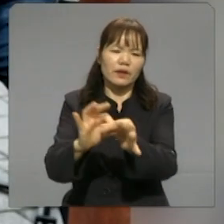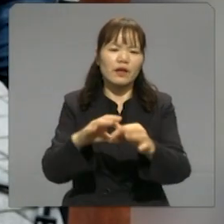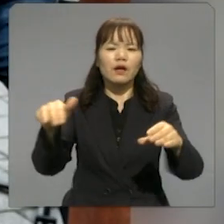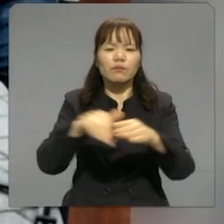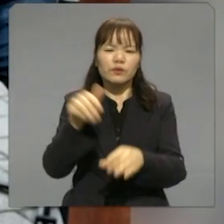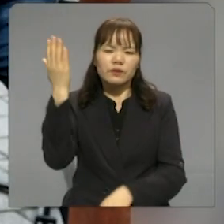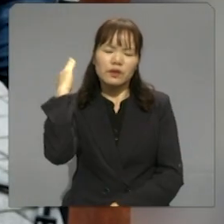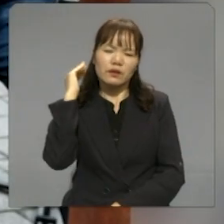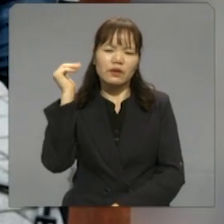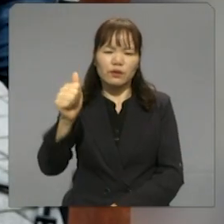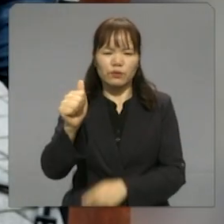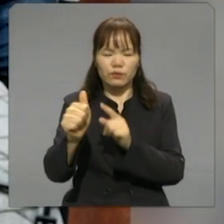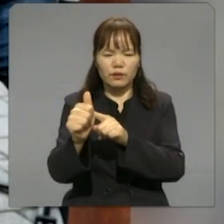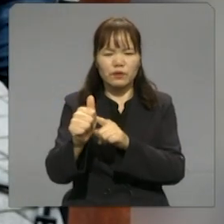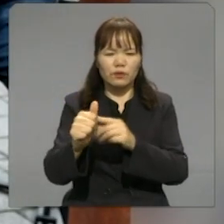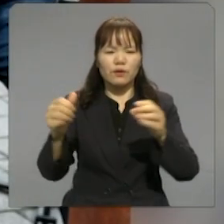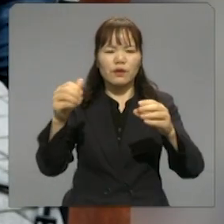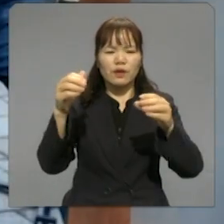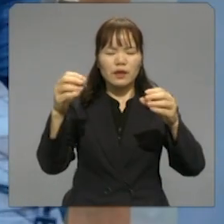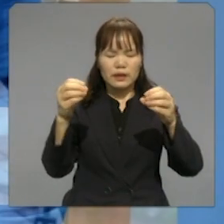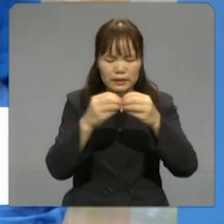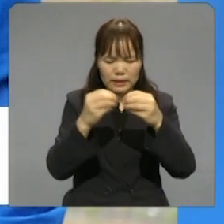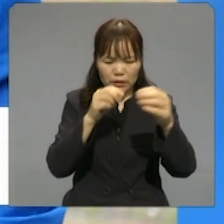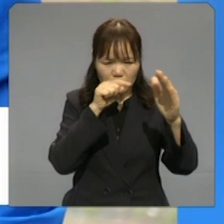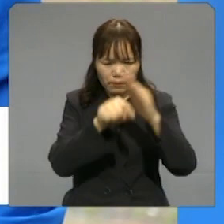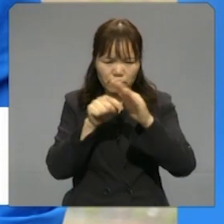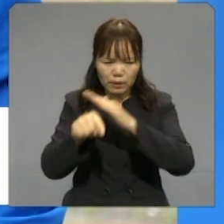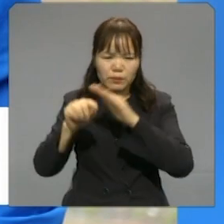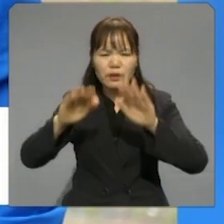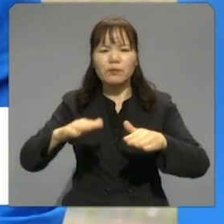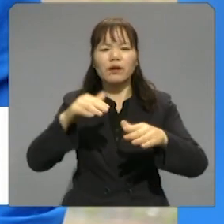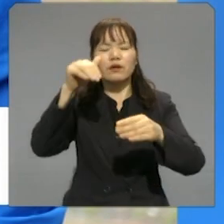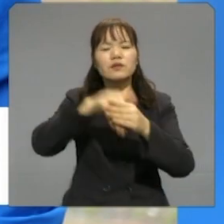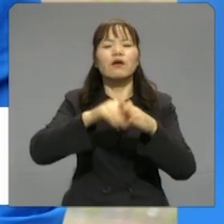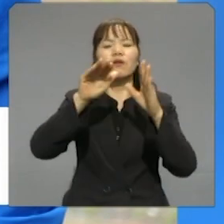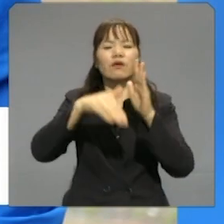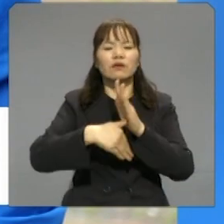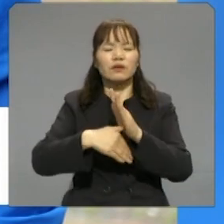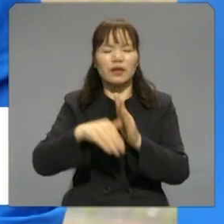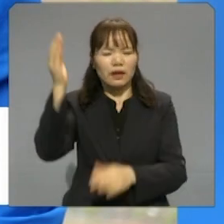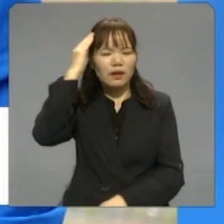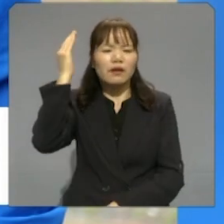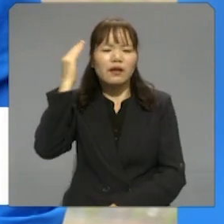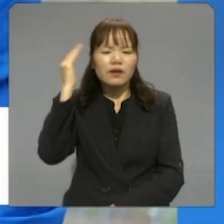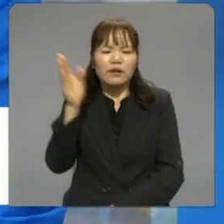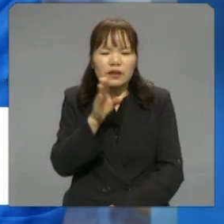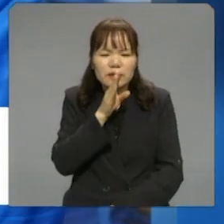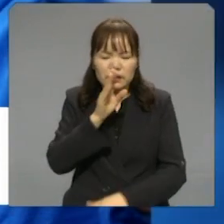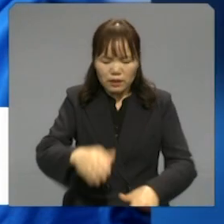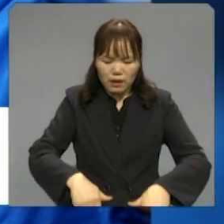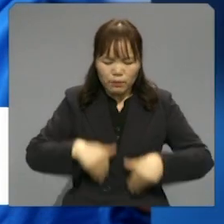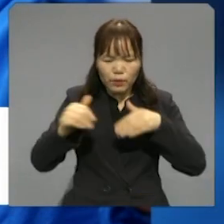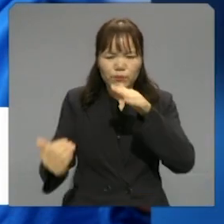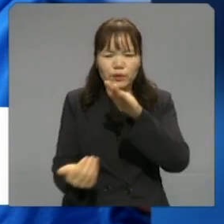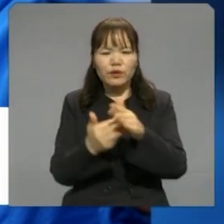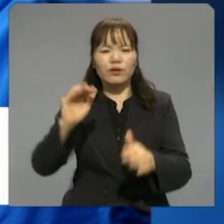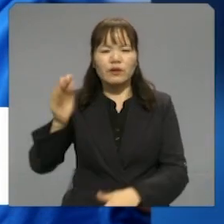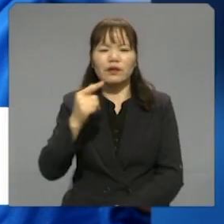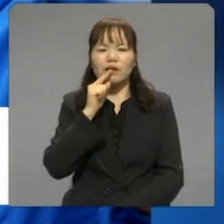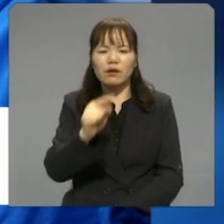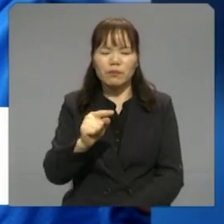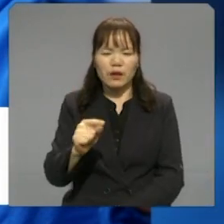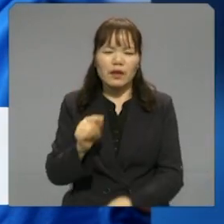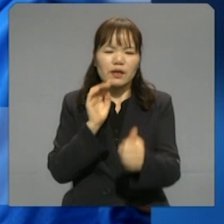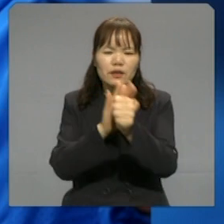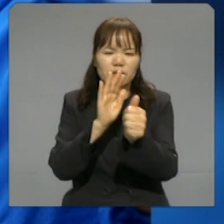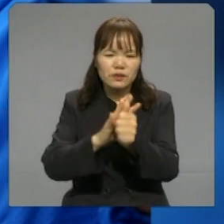전 대통령 역시 경남 창원을 찾아 이번 총선을 통해 대한민국의 진정한 봄을 이뤄내야 한다며